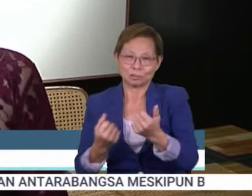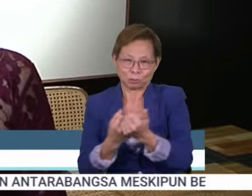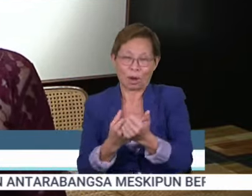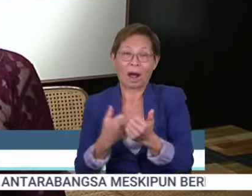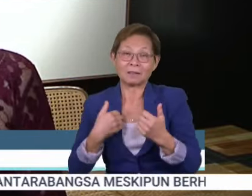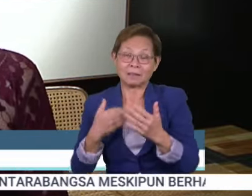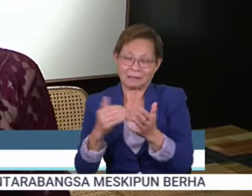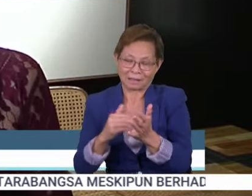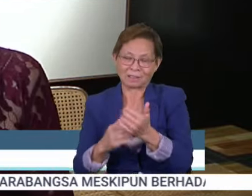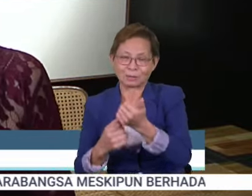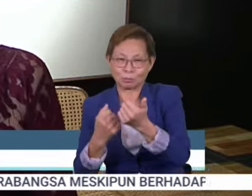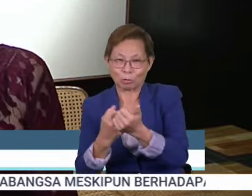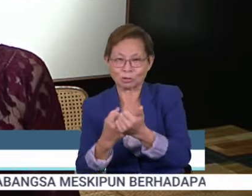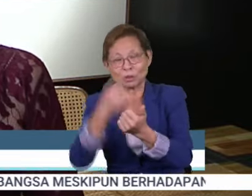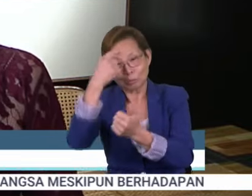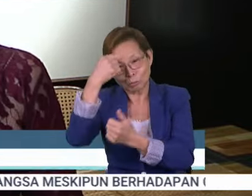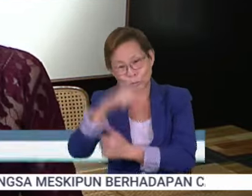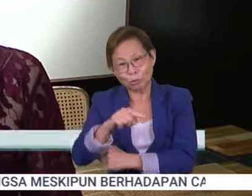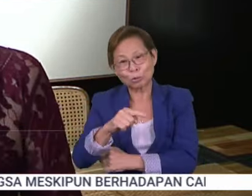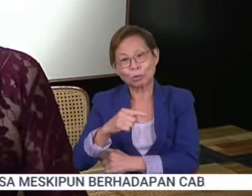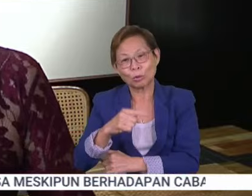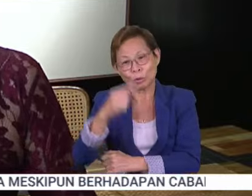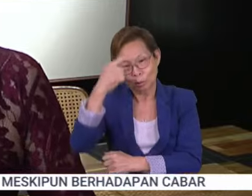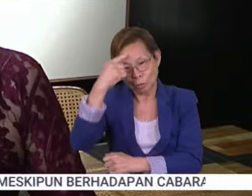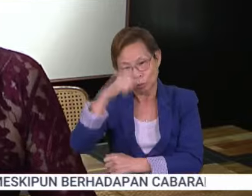sponsor dan penaja untuk